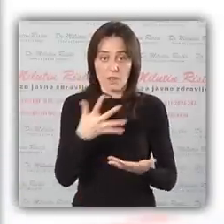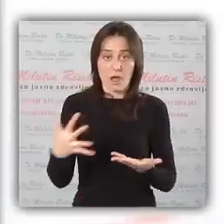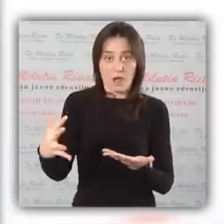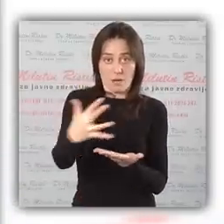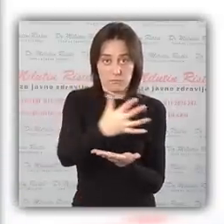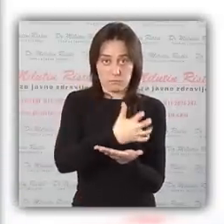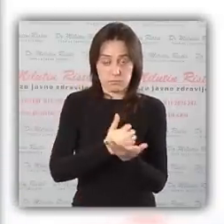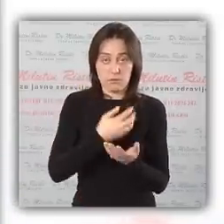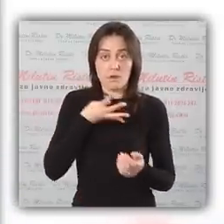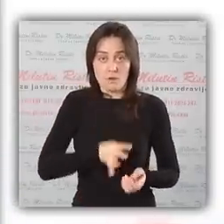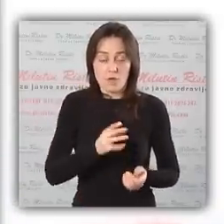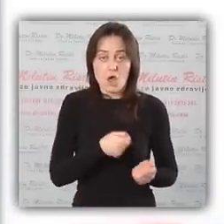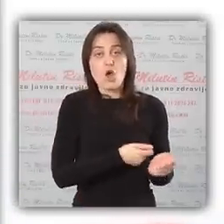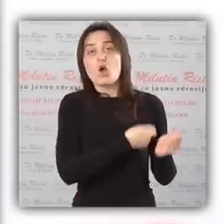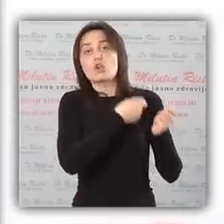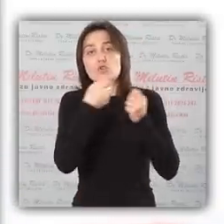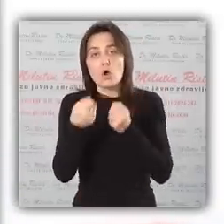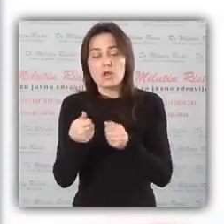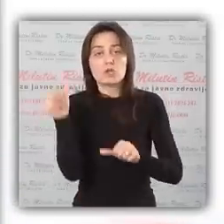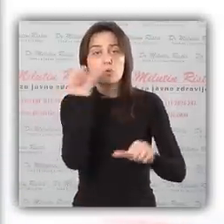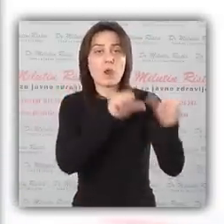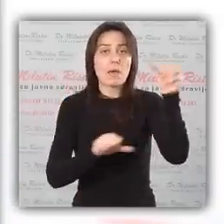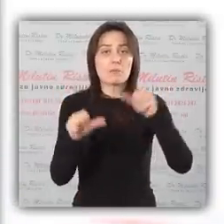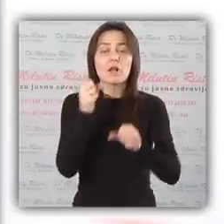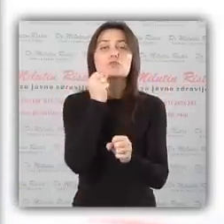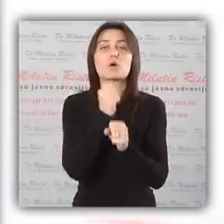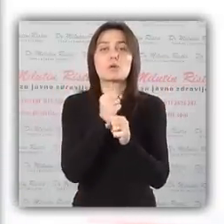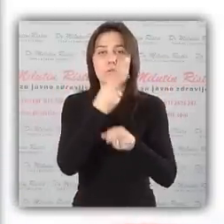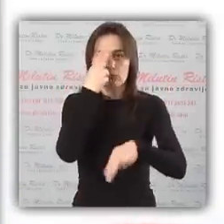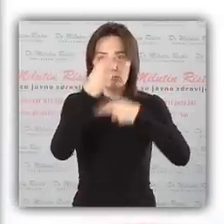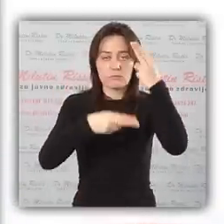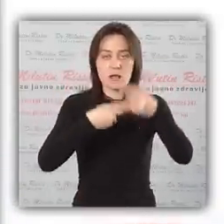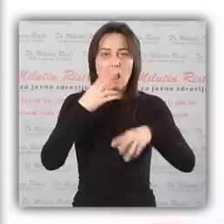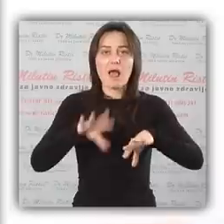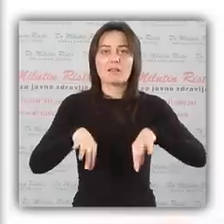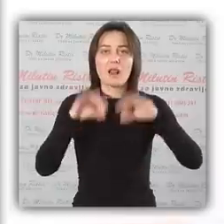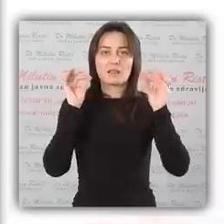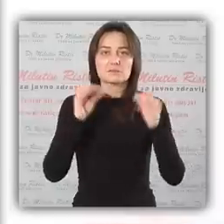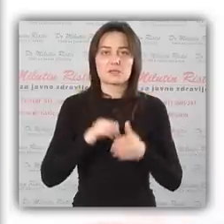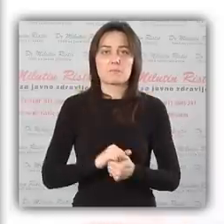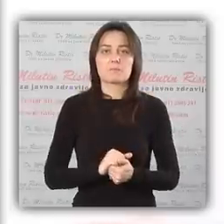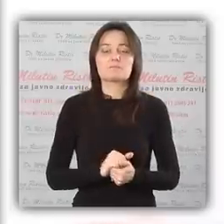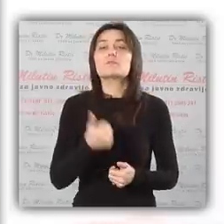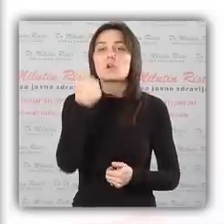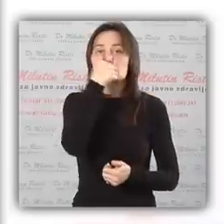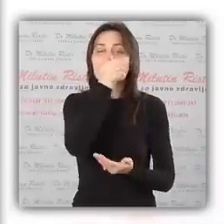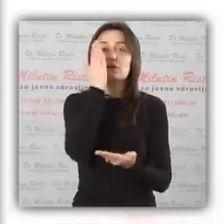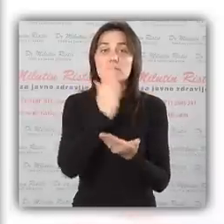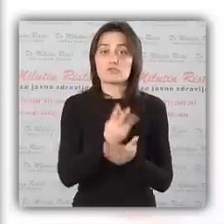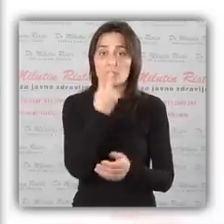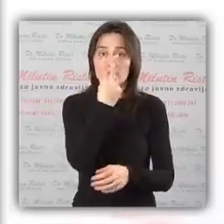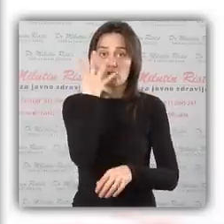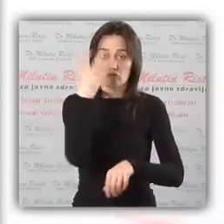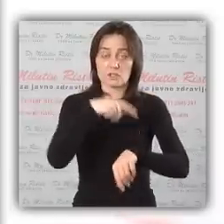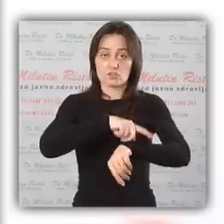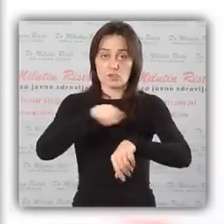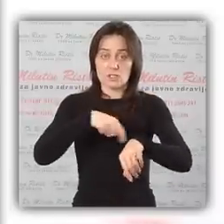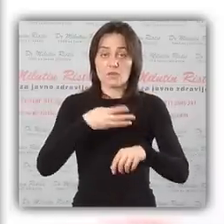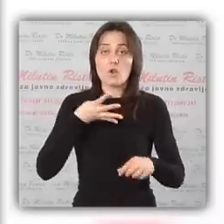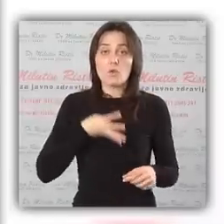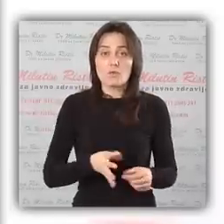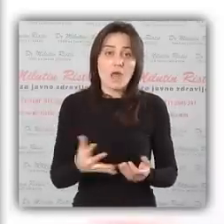urinom. Tako sakupljen uzorak doneti u laboratoriju za obradu traženih analiza. Što se